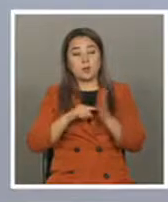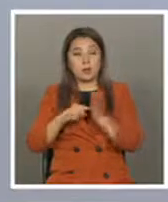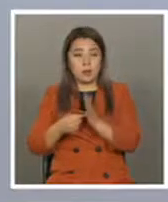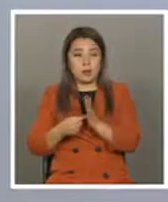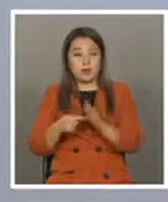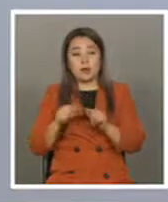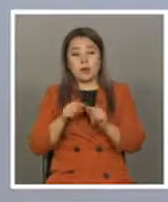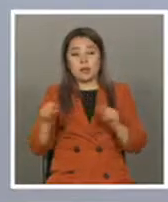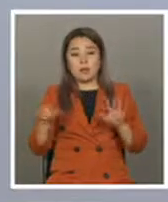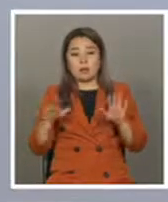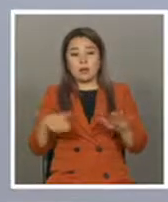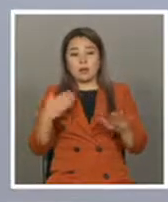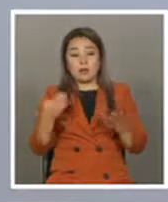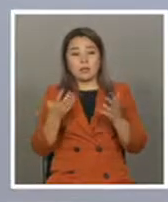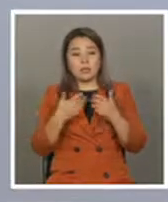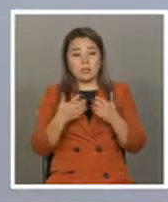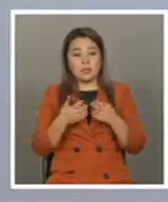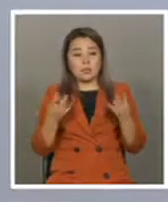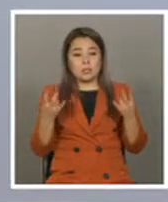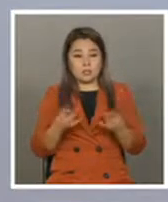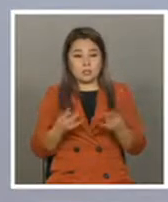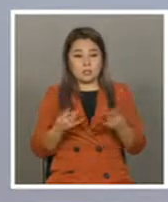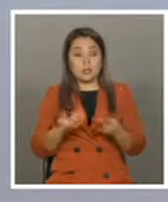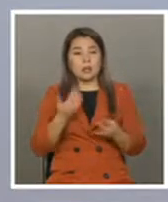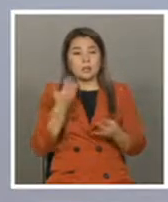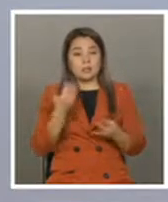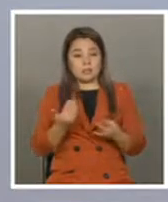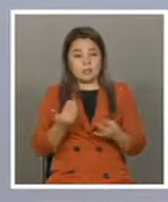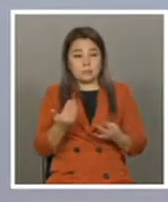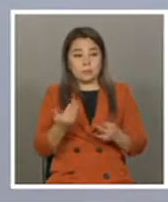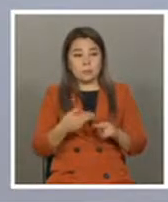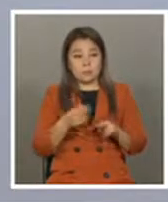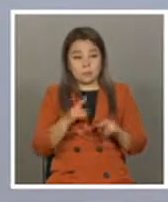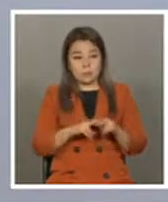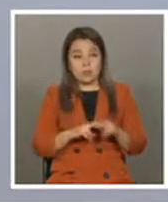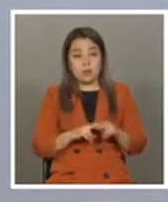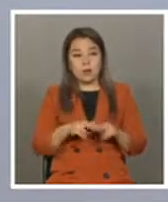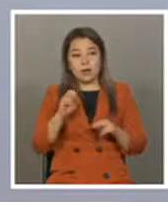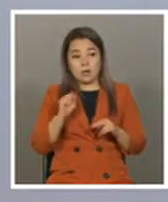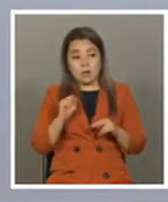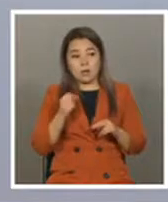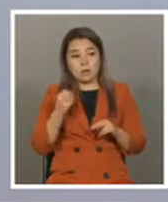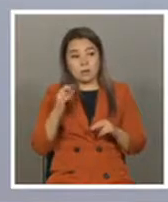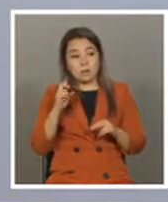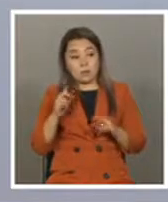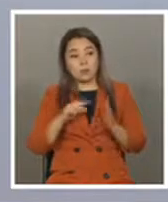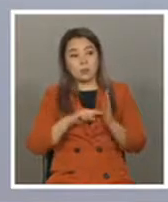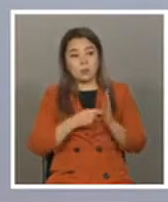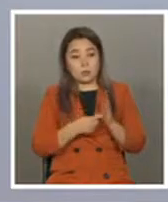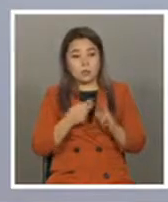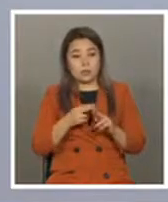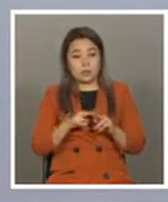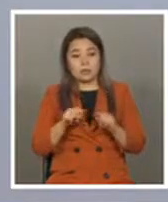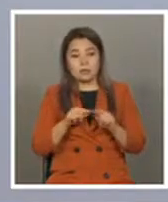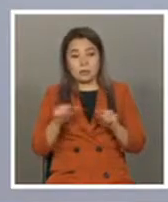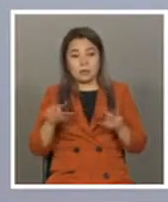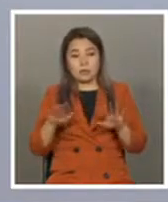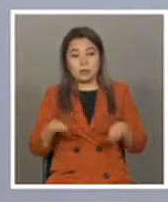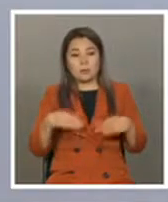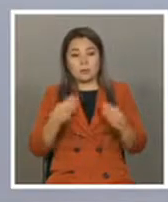ара қашықтығын есептеңіз. Сізге осындай А және Б нүктелерінің координаттары